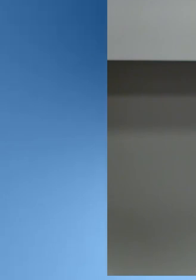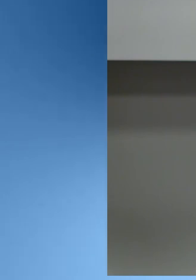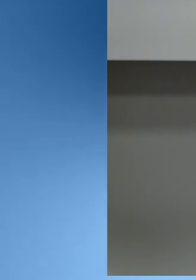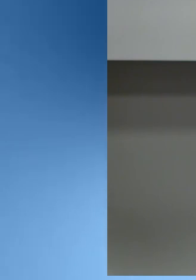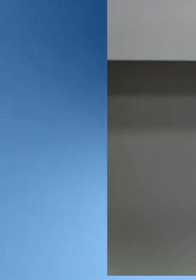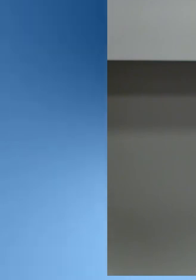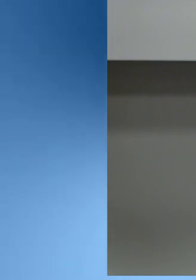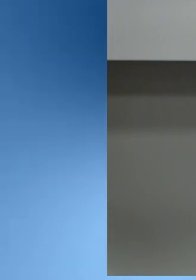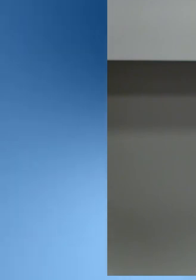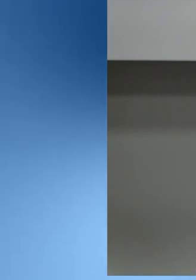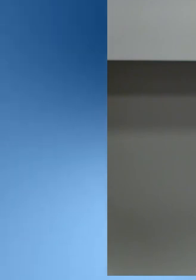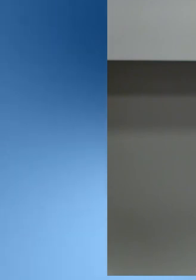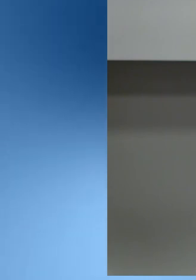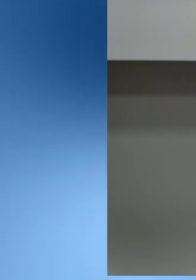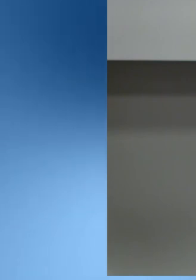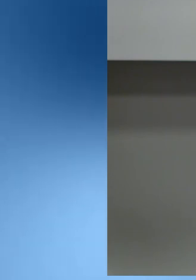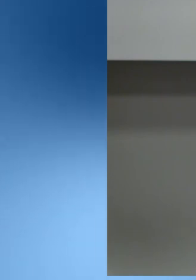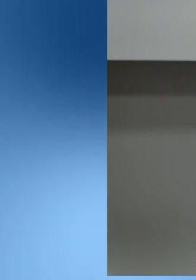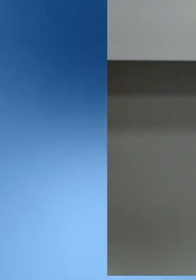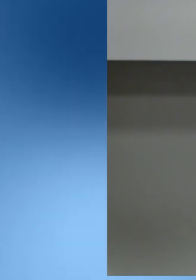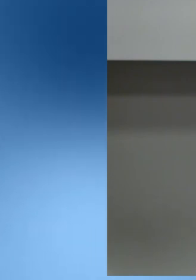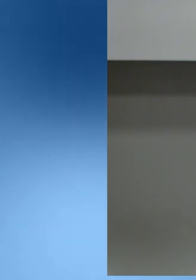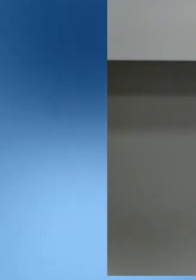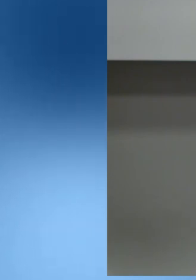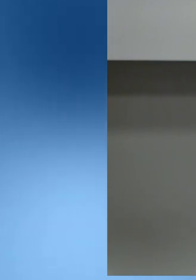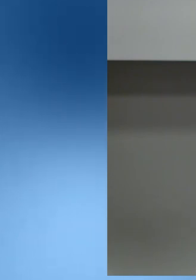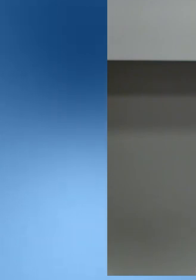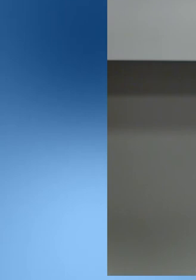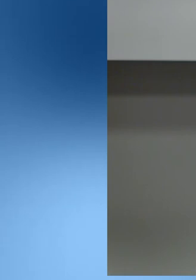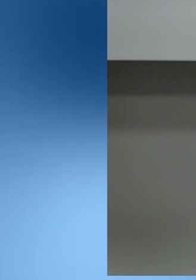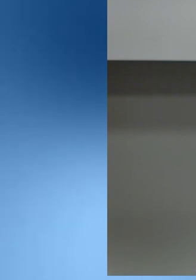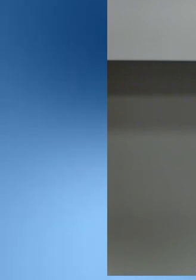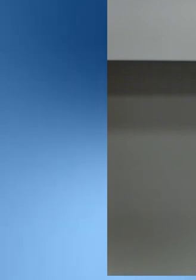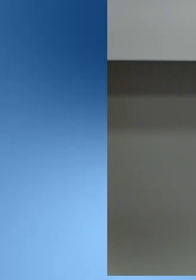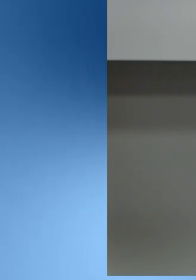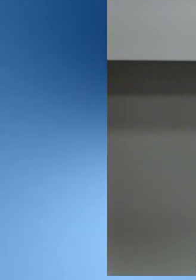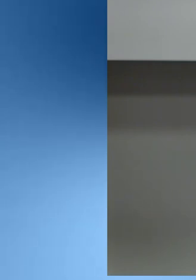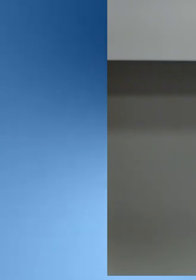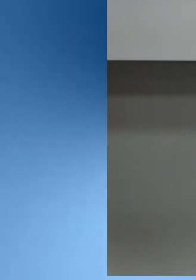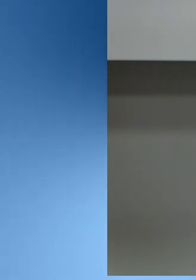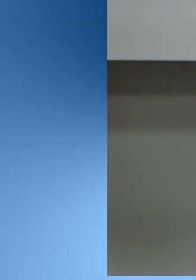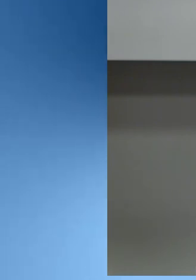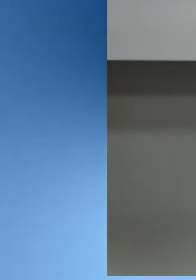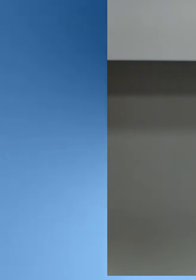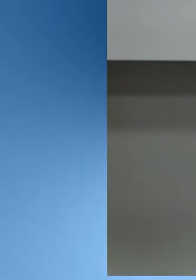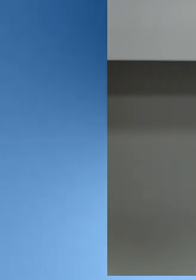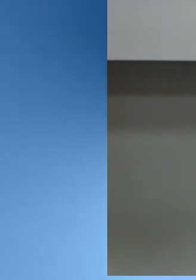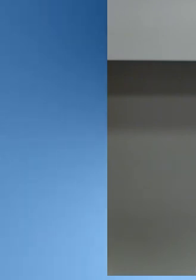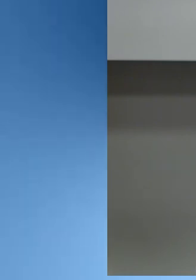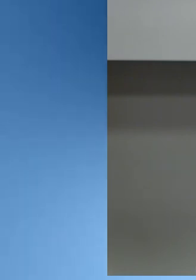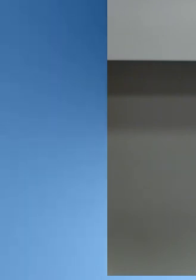déroulent maintenant n'ont évidemment rien à voir avec qui se faisait à l'époque mais il s fait plein de choses le théâtre était